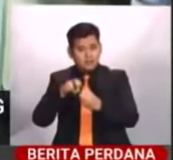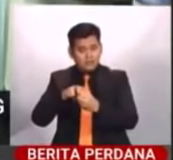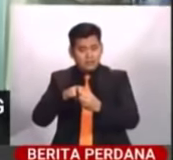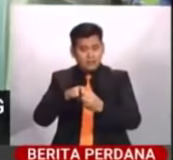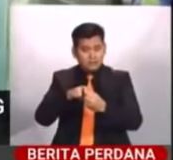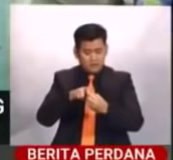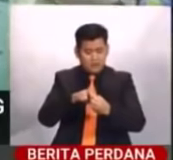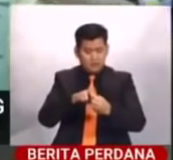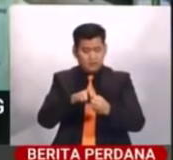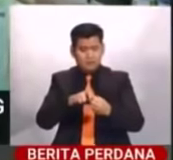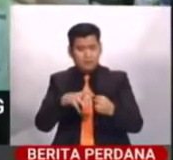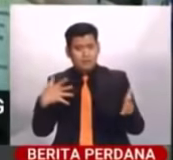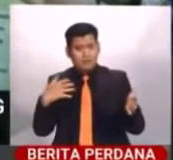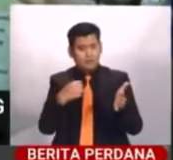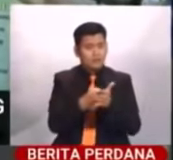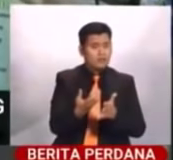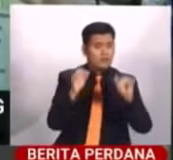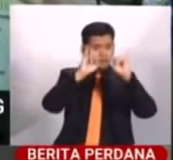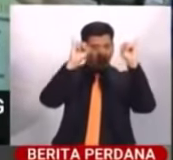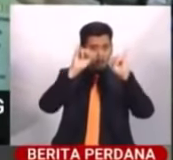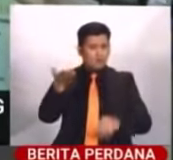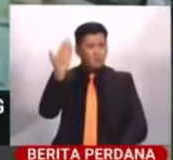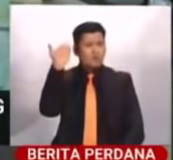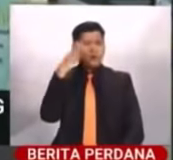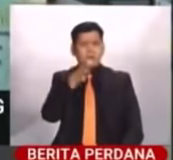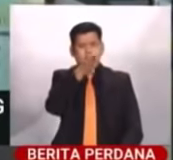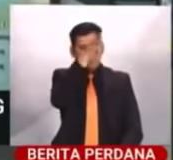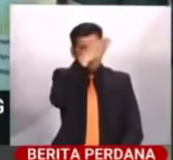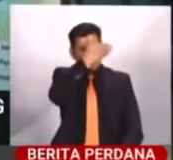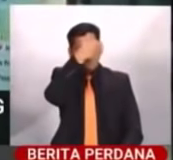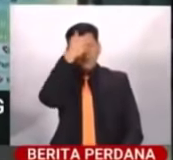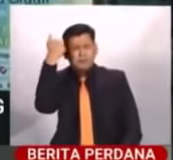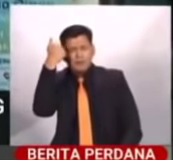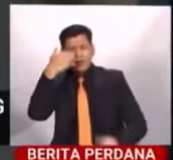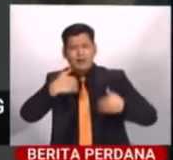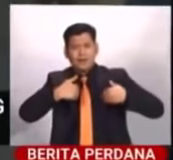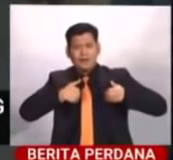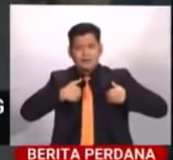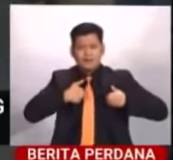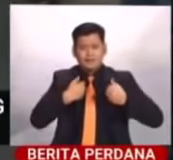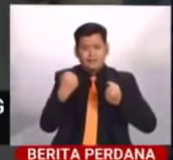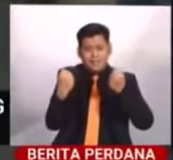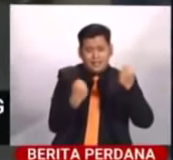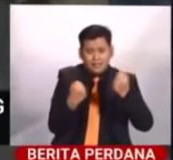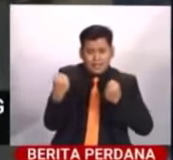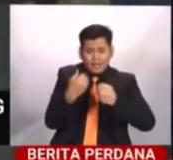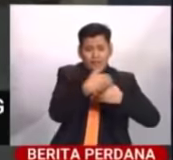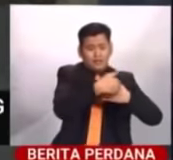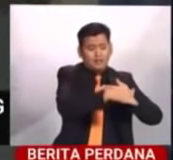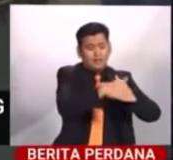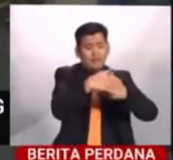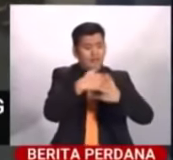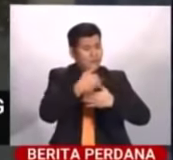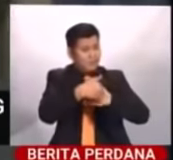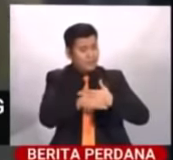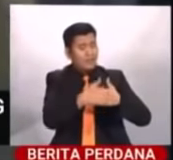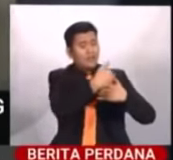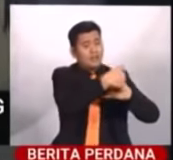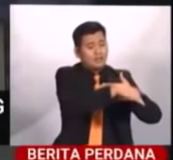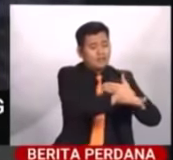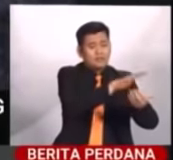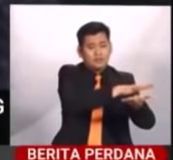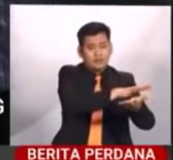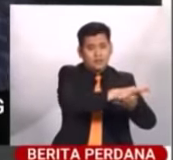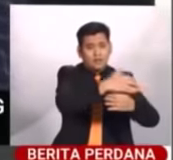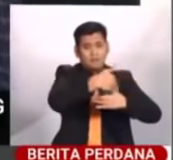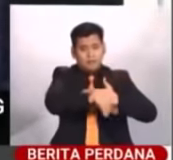Dalam insiden Isnin lalu, bapa mangsa terlupa yang anaknya masih dalam kenderaan setelah menghantar dua anaknya yang lain ke sekolah setelah